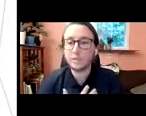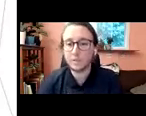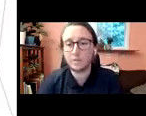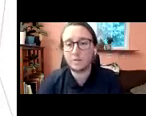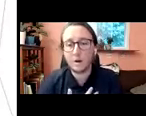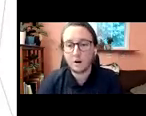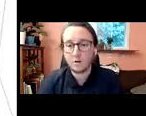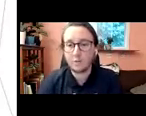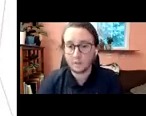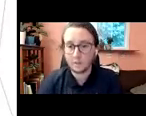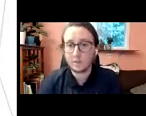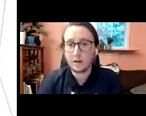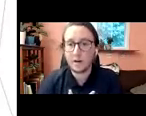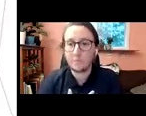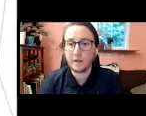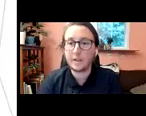le résultat.